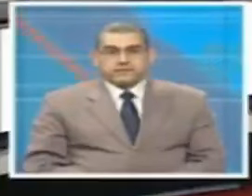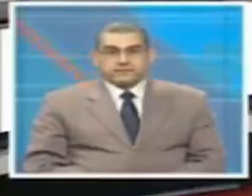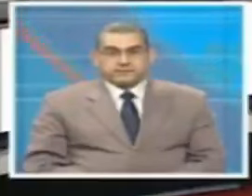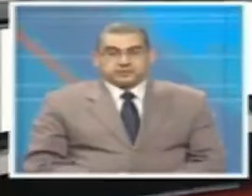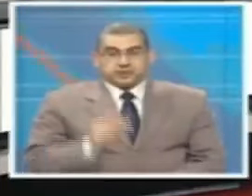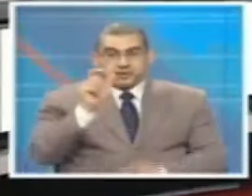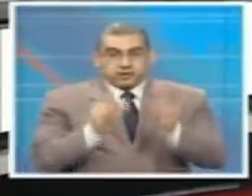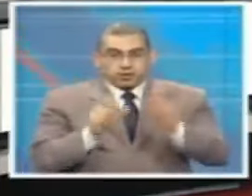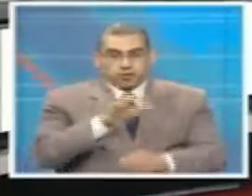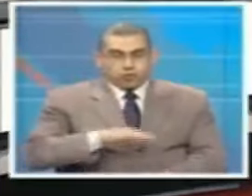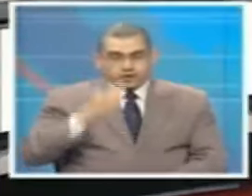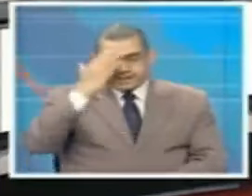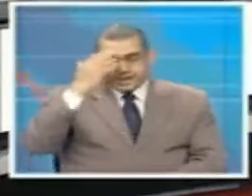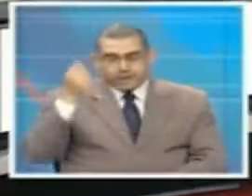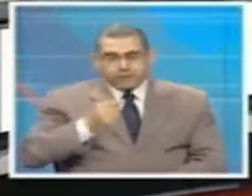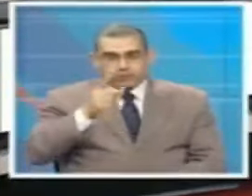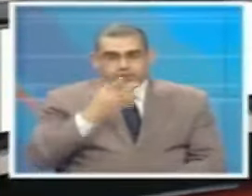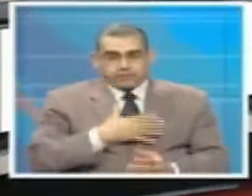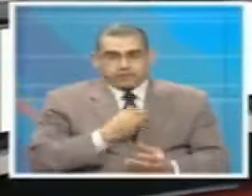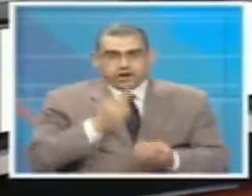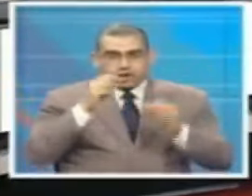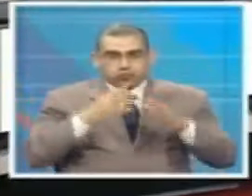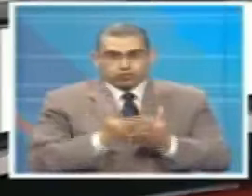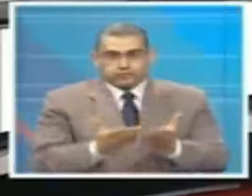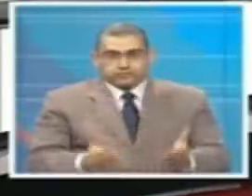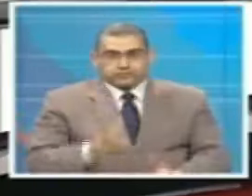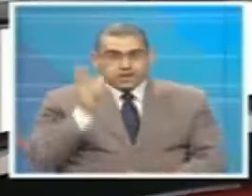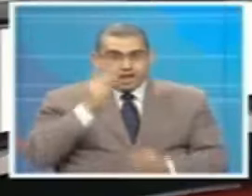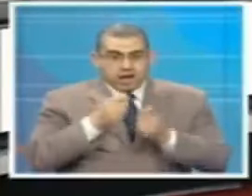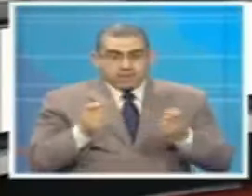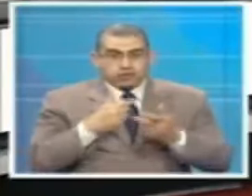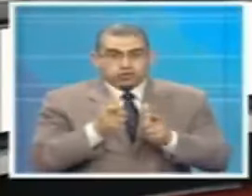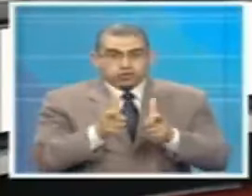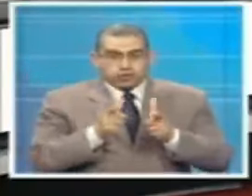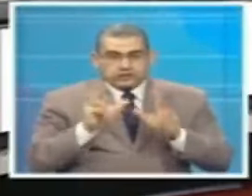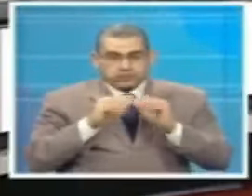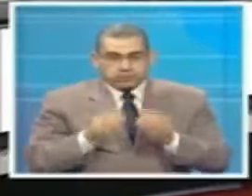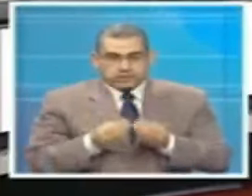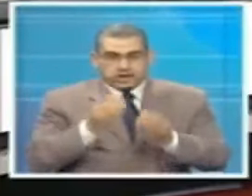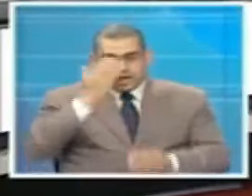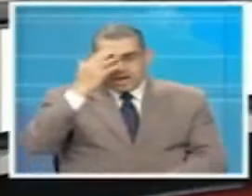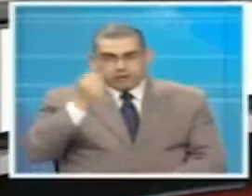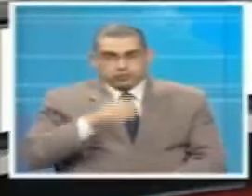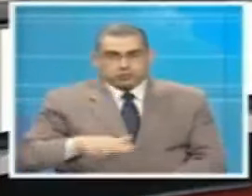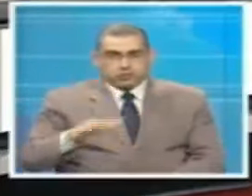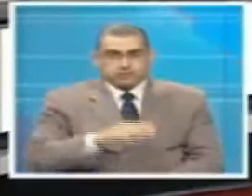السيدة والسادة، السلام عليكم ورحمة الله وبركاته. نشرة الظهيرة من التلفزيون المصري، مرحبا